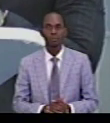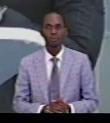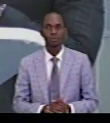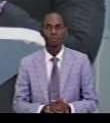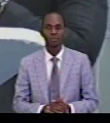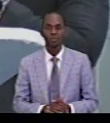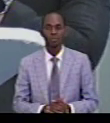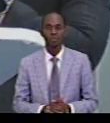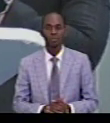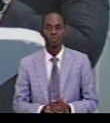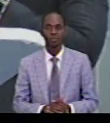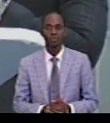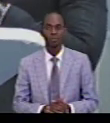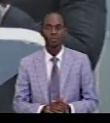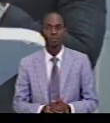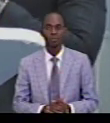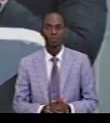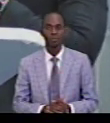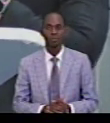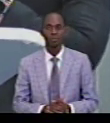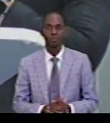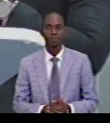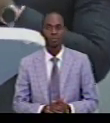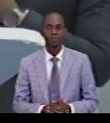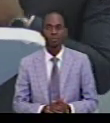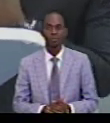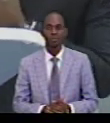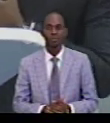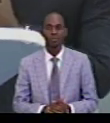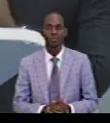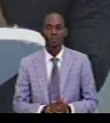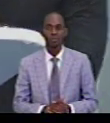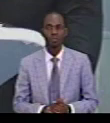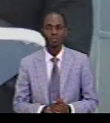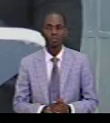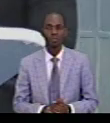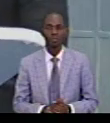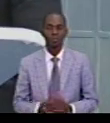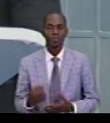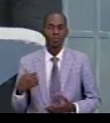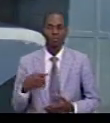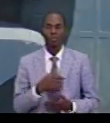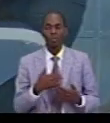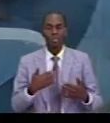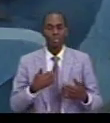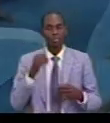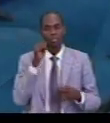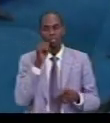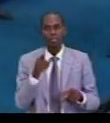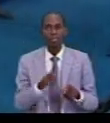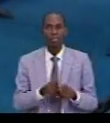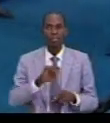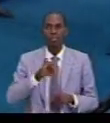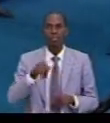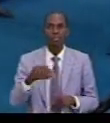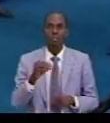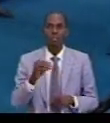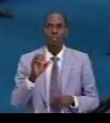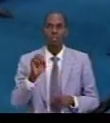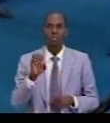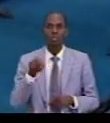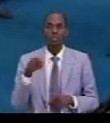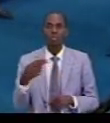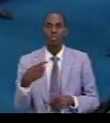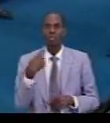Josephine qui est venue des États-Unis. We have our sister Josephine Kolani who has come from the